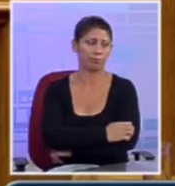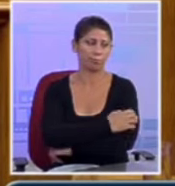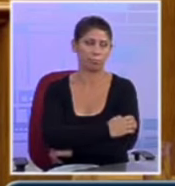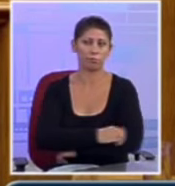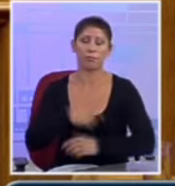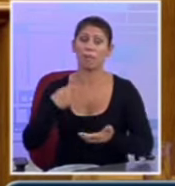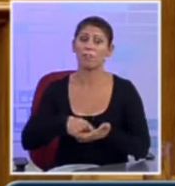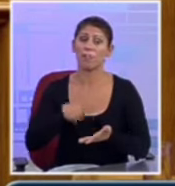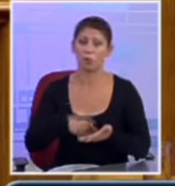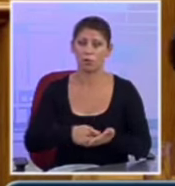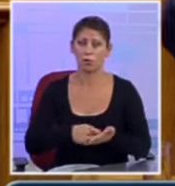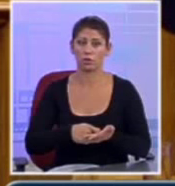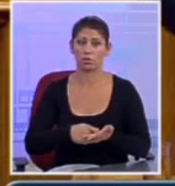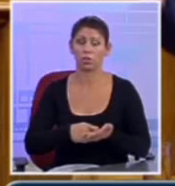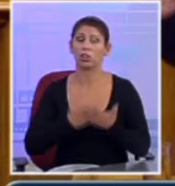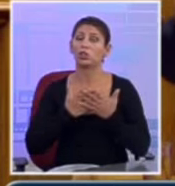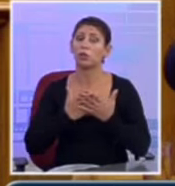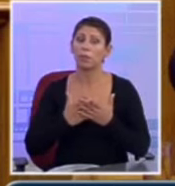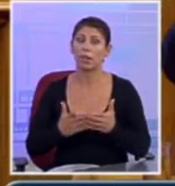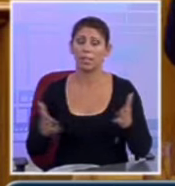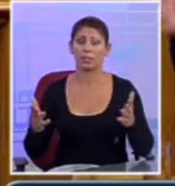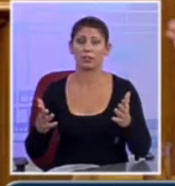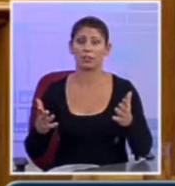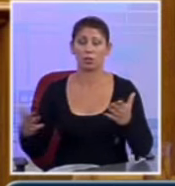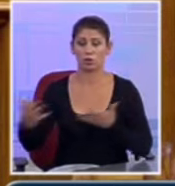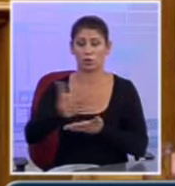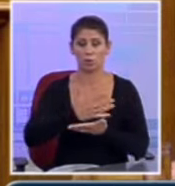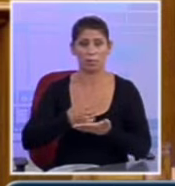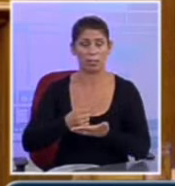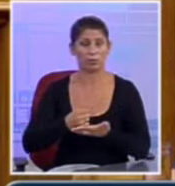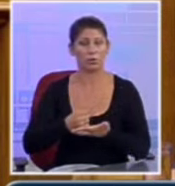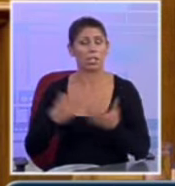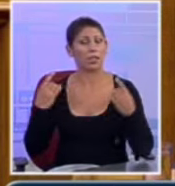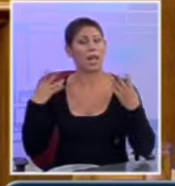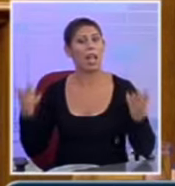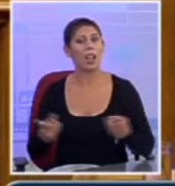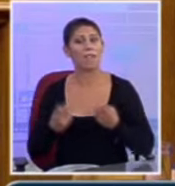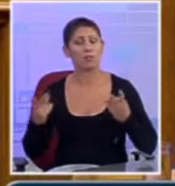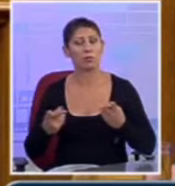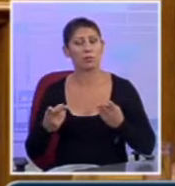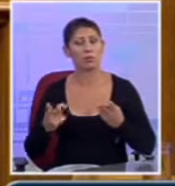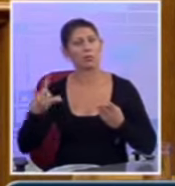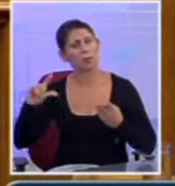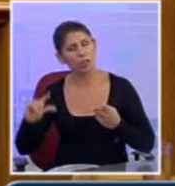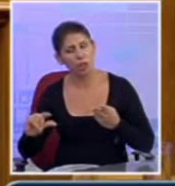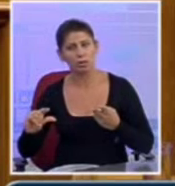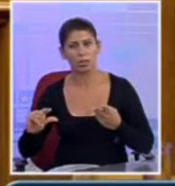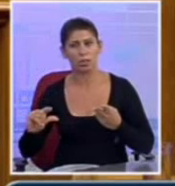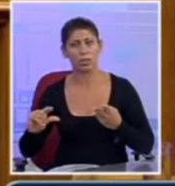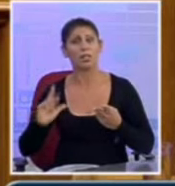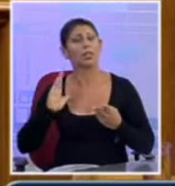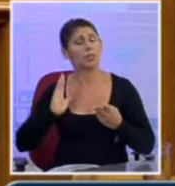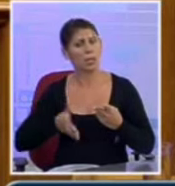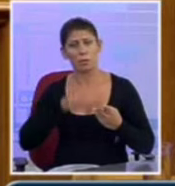τη φορολόγηση των μεγαλύτερων εισοδημάτων να ελαφρύνουμε τα μικρότερα και να